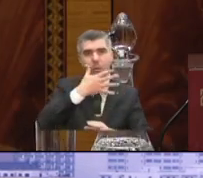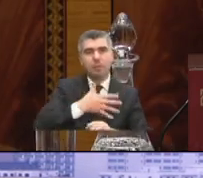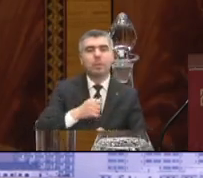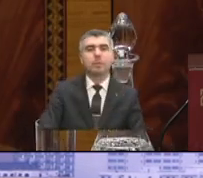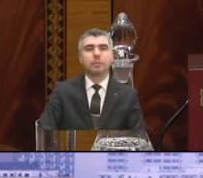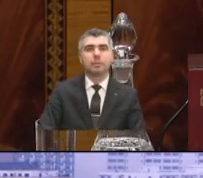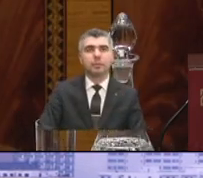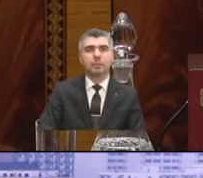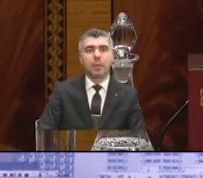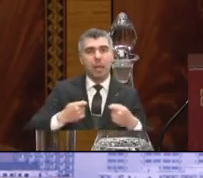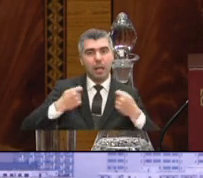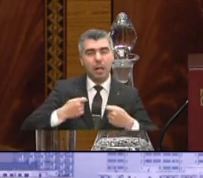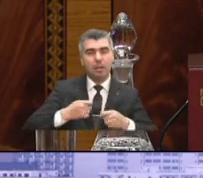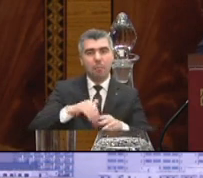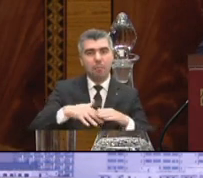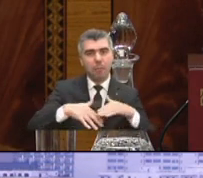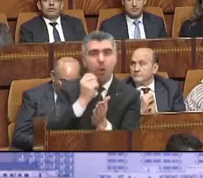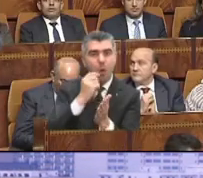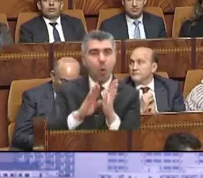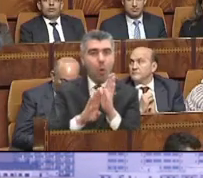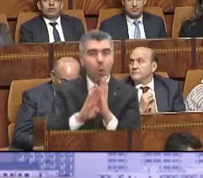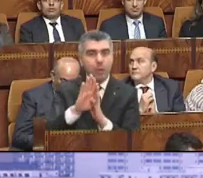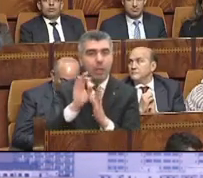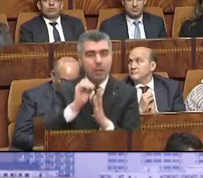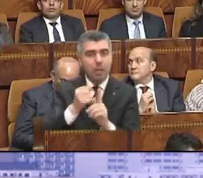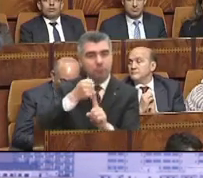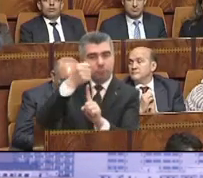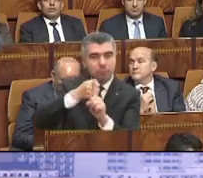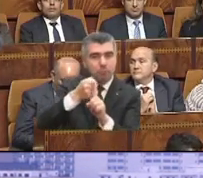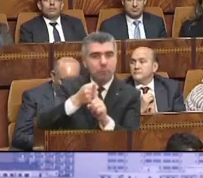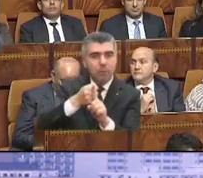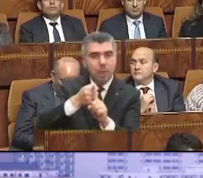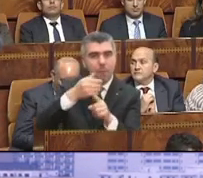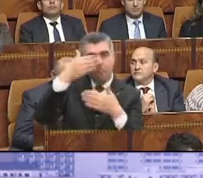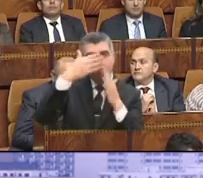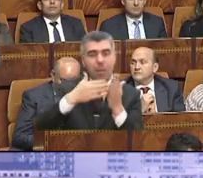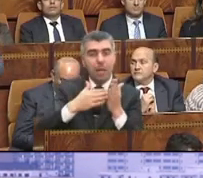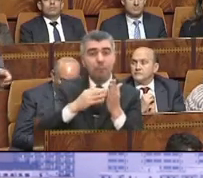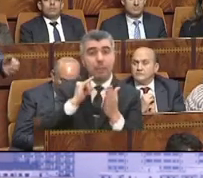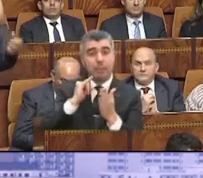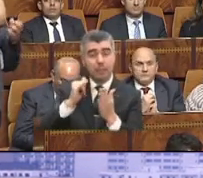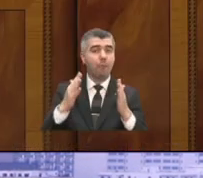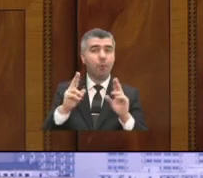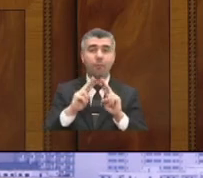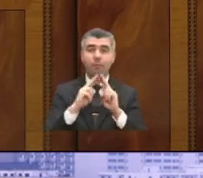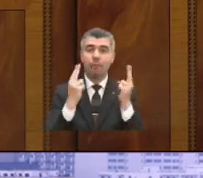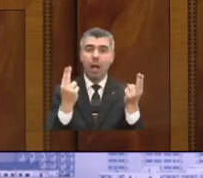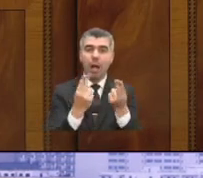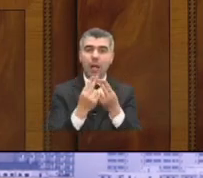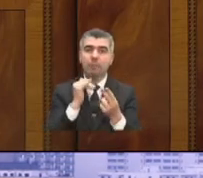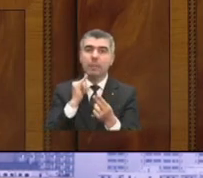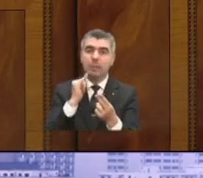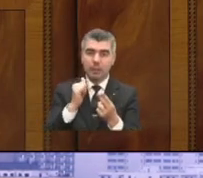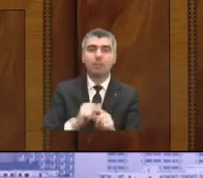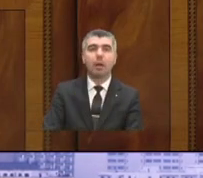الضعفوا عليه استاذ بورويس فاش مهم جدا تبنى المغرب اللي هو ورش الحمايه الاجتماعيه او ورش